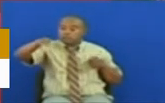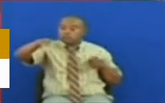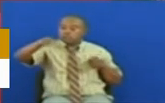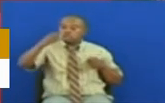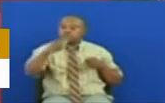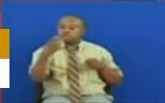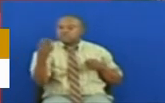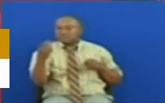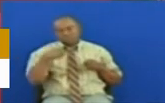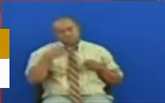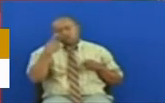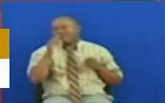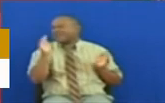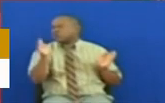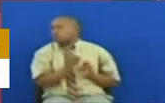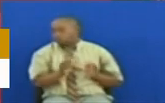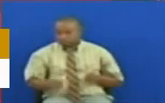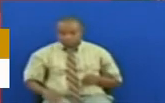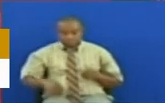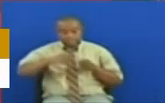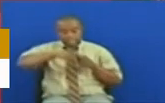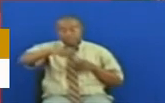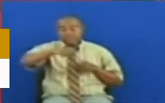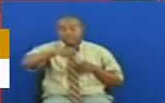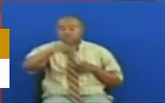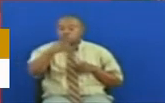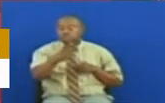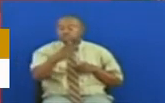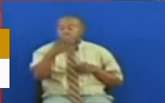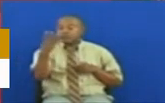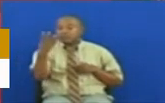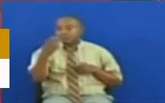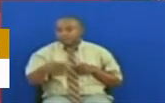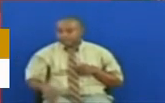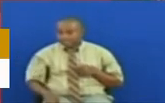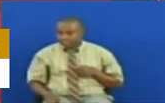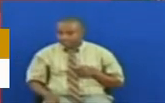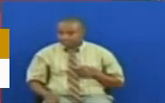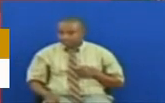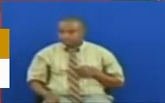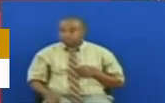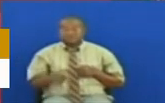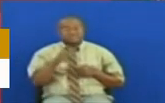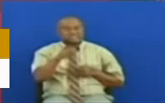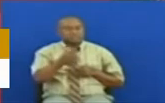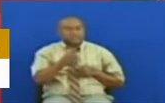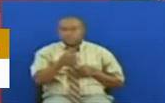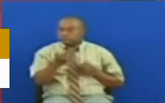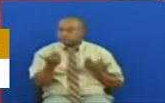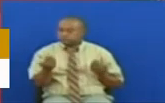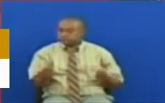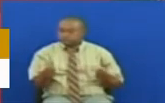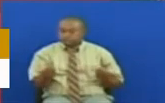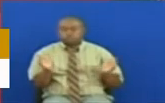mimi meli hizi ni ndogo sana. Maji yale sio mchezo. Hizi meli bado zinakuwa za territory